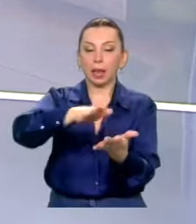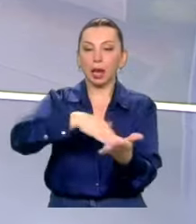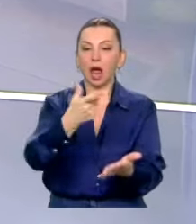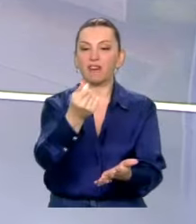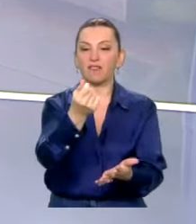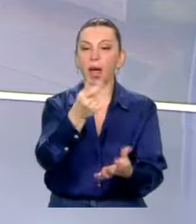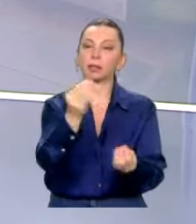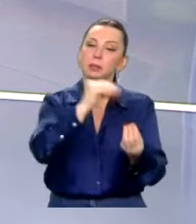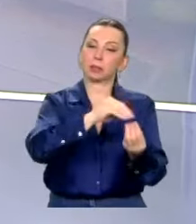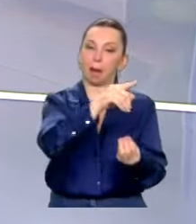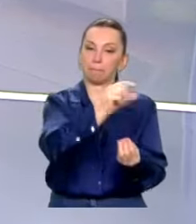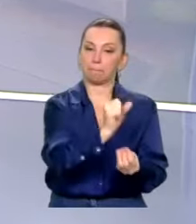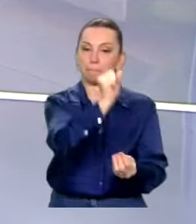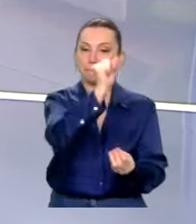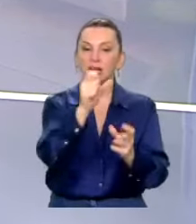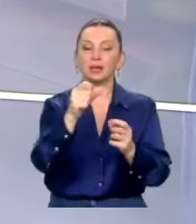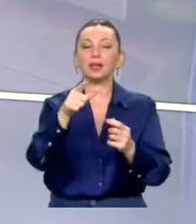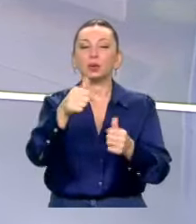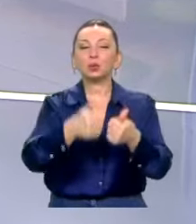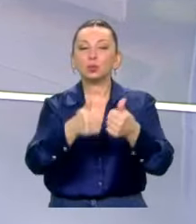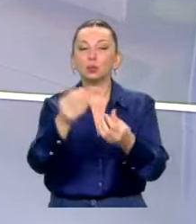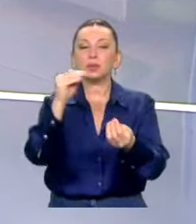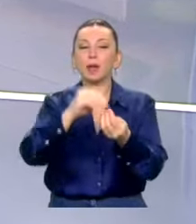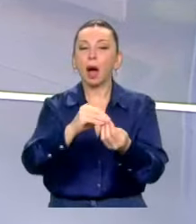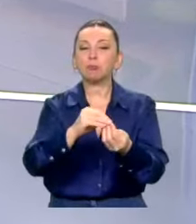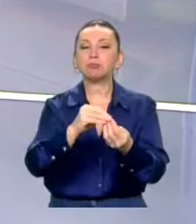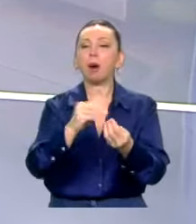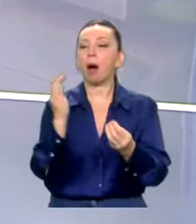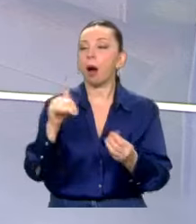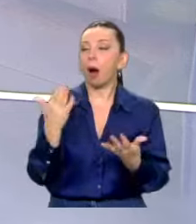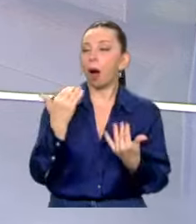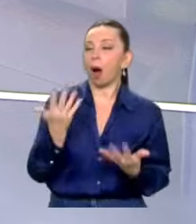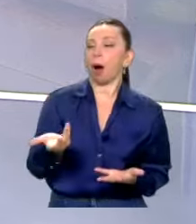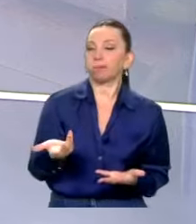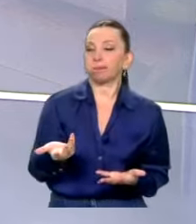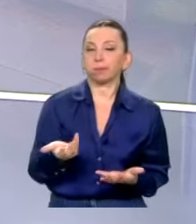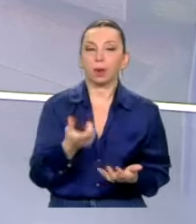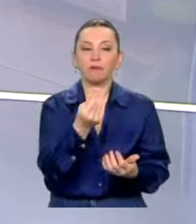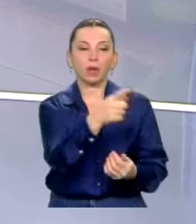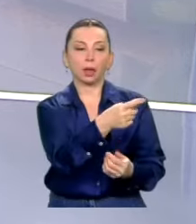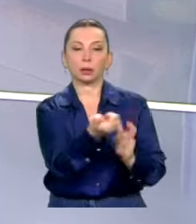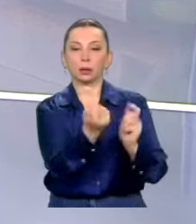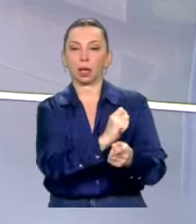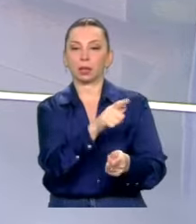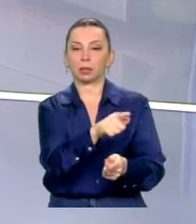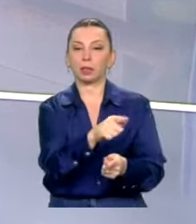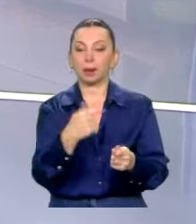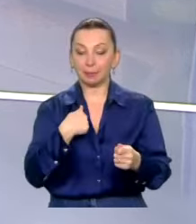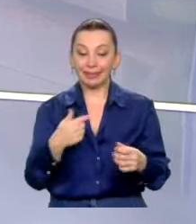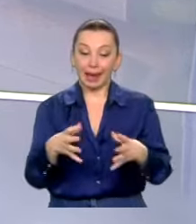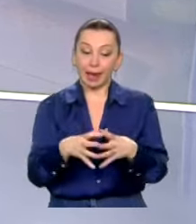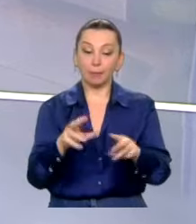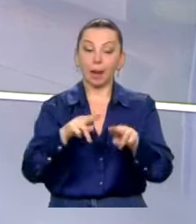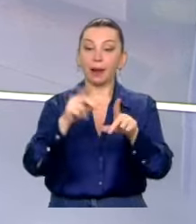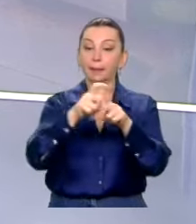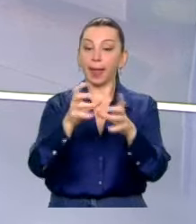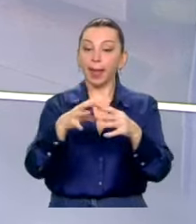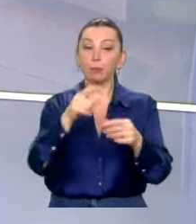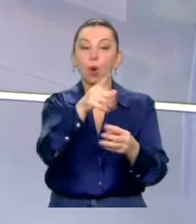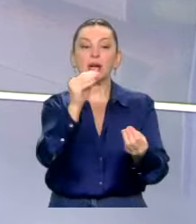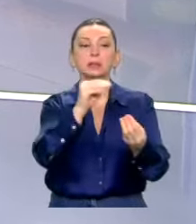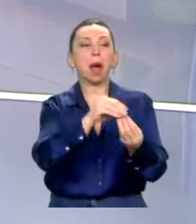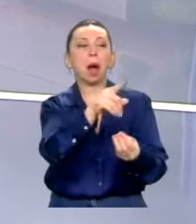fiyatları arttı. Yani çiğ süt zammı daha gelmeden etiketlere yansımıştı bile. Ekibimiz işte o zammı